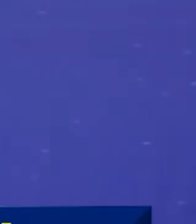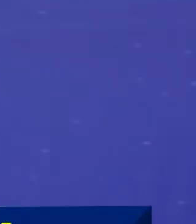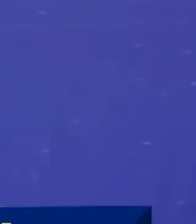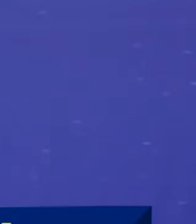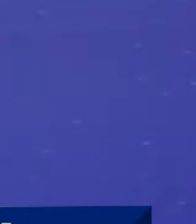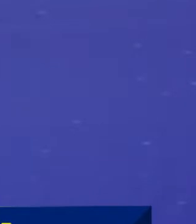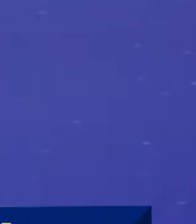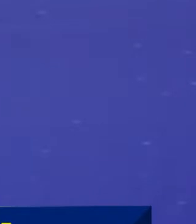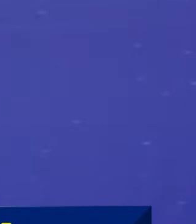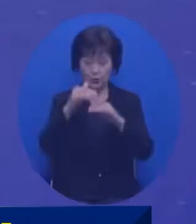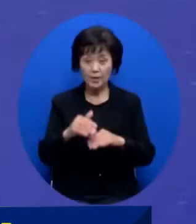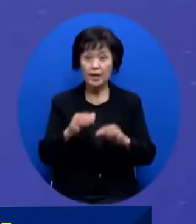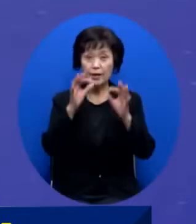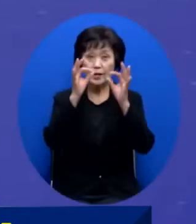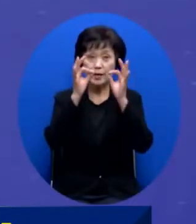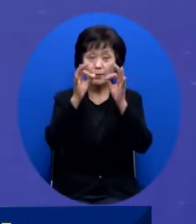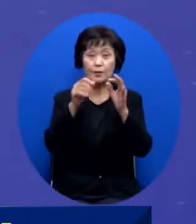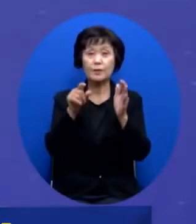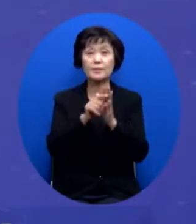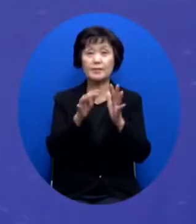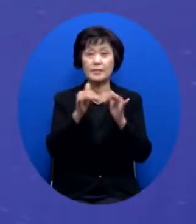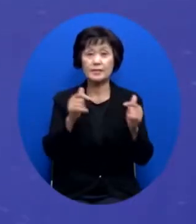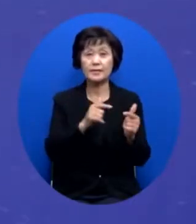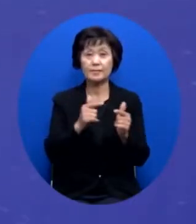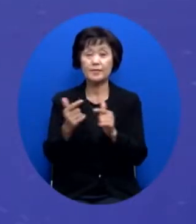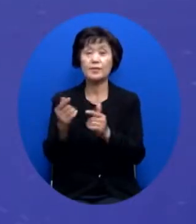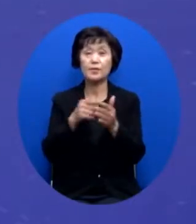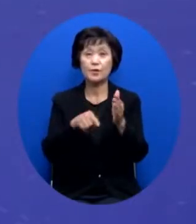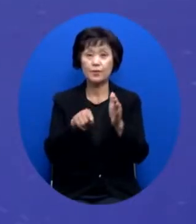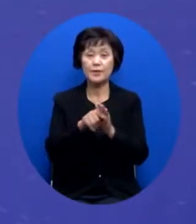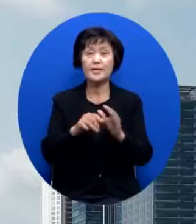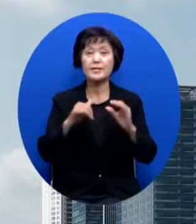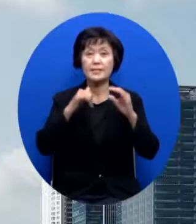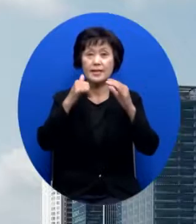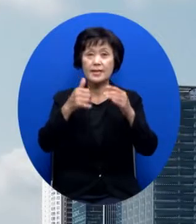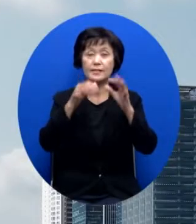주요 이슈를 살펴보는 소셜 브리핑 크리스천을 위한 세상복입니다.